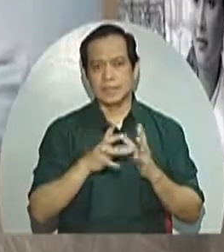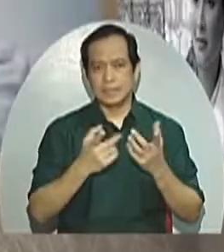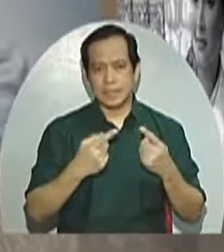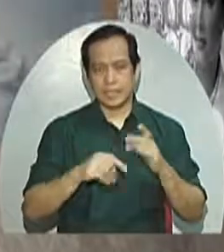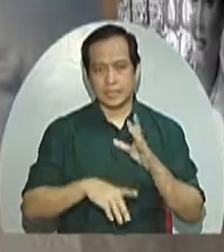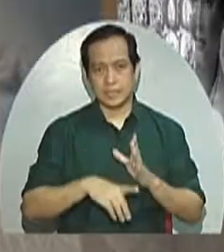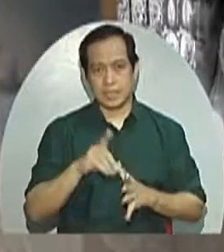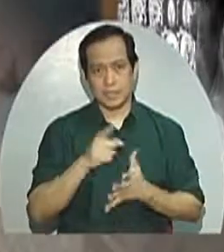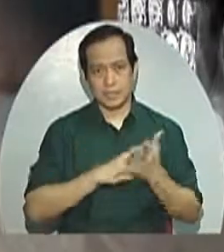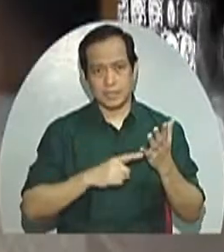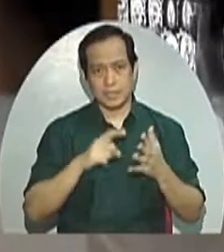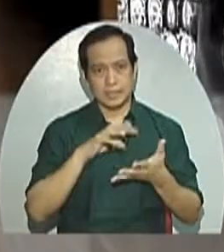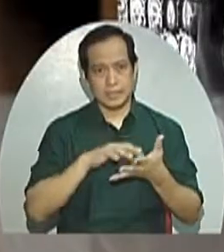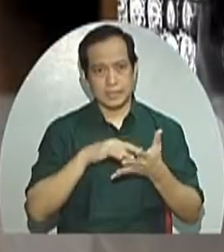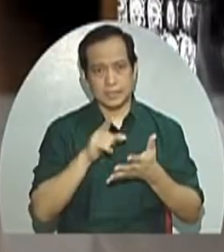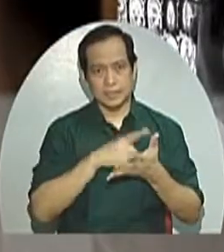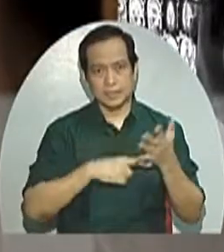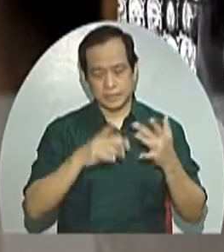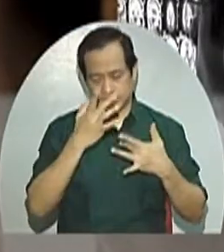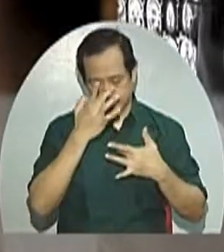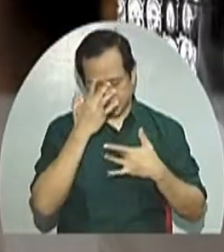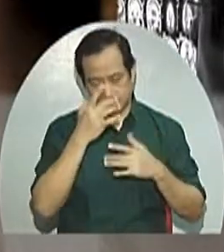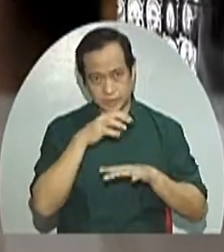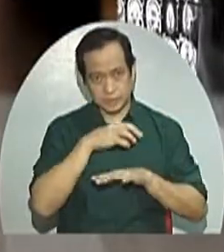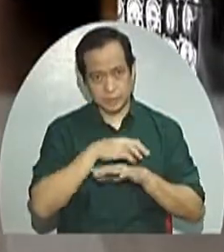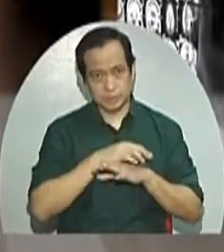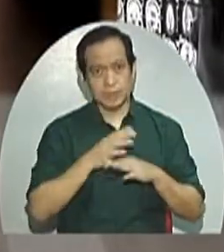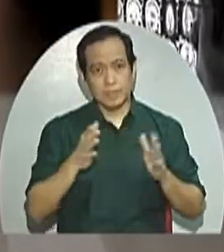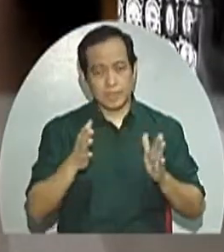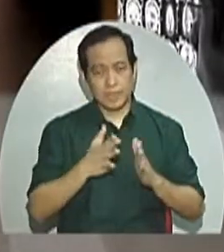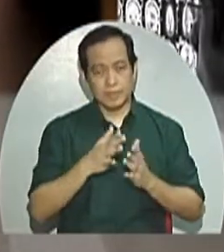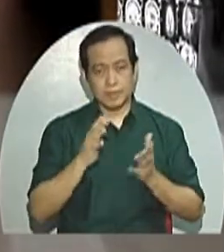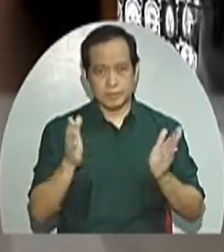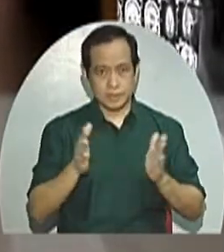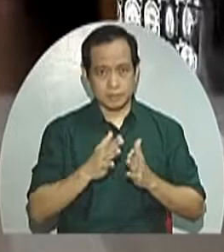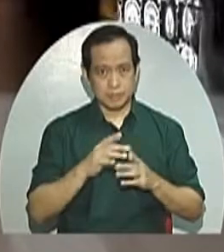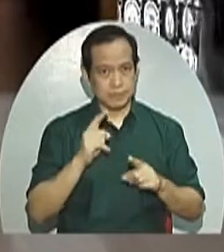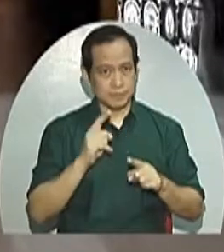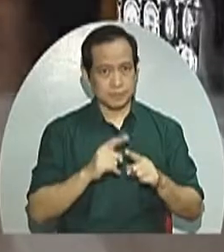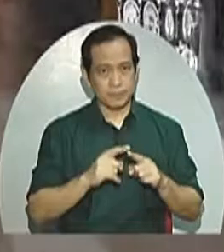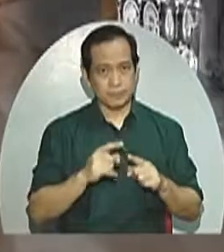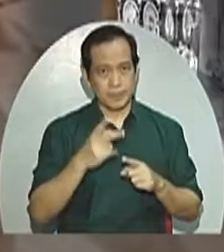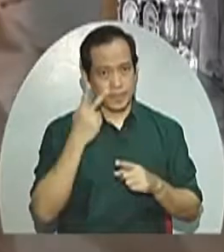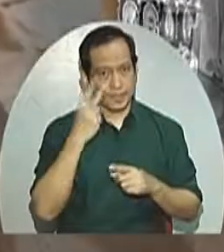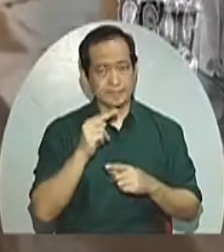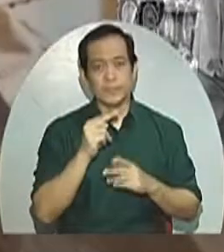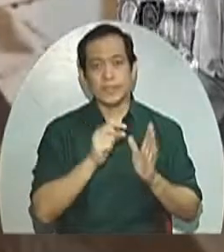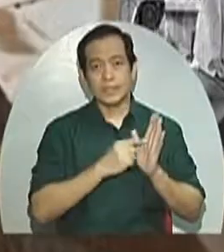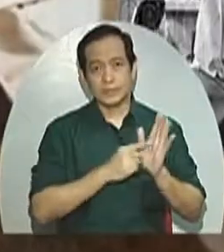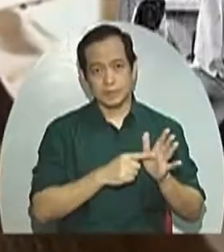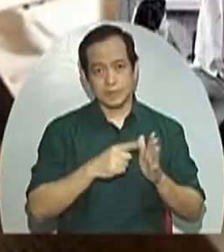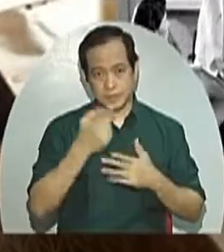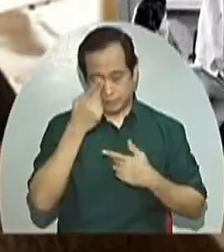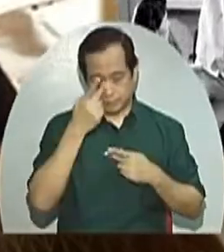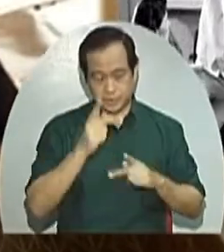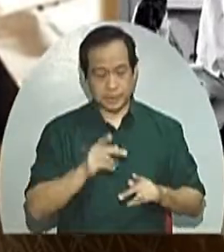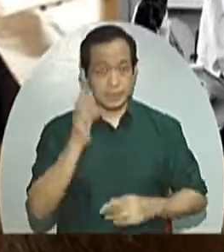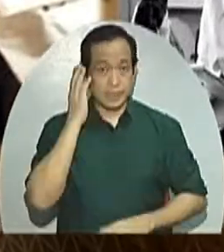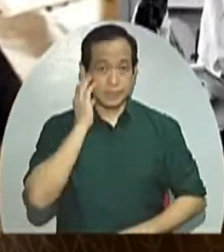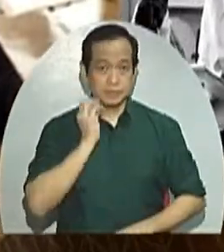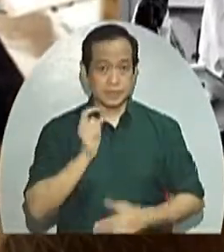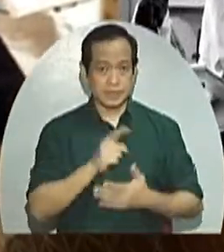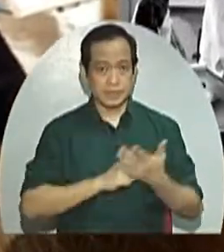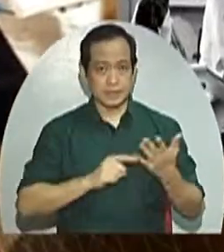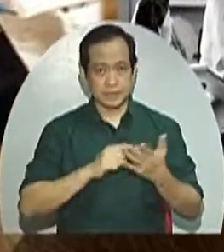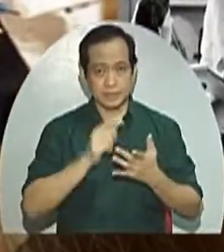ito. Kadalasan, ang tumor ay nanatiling maliit at hindi agad kakikitaan ng sintomas ang mga pasyenteng